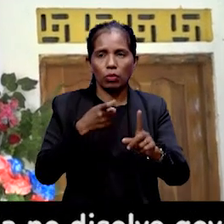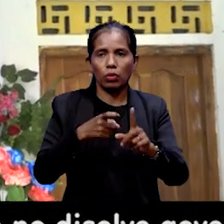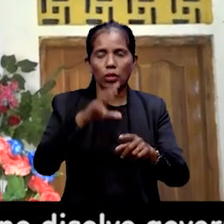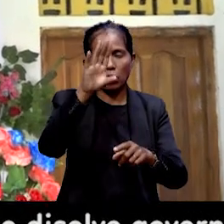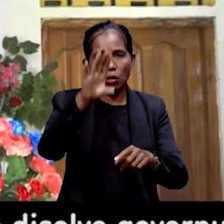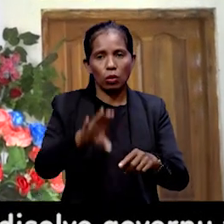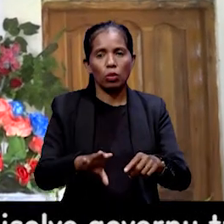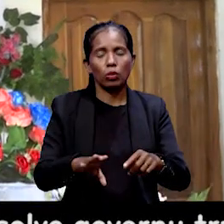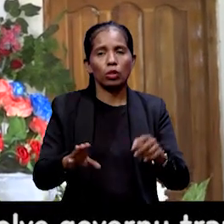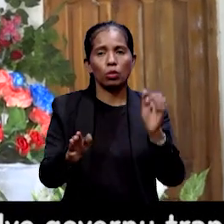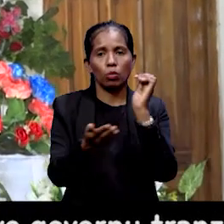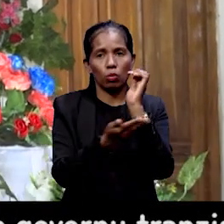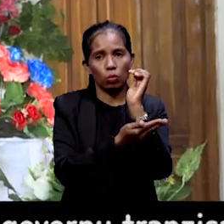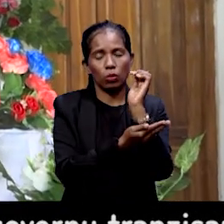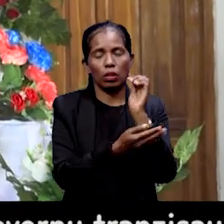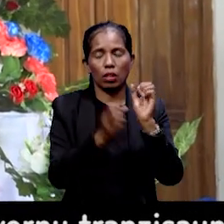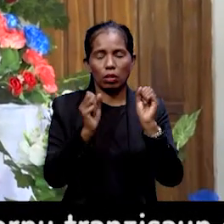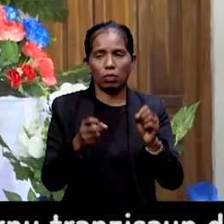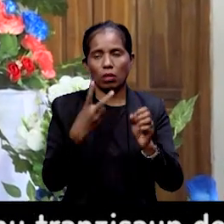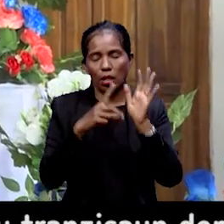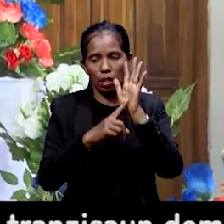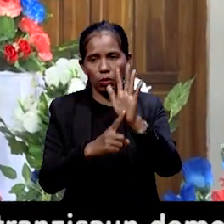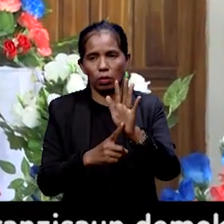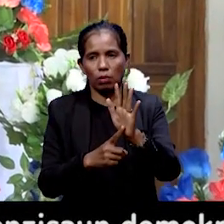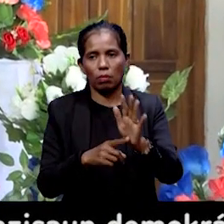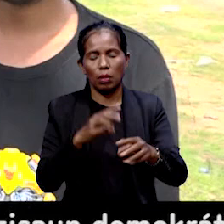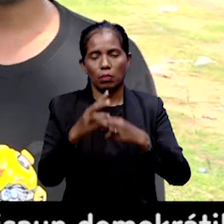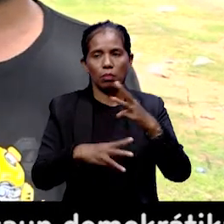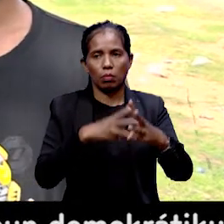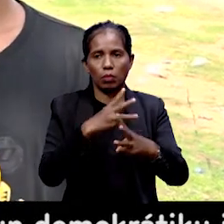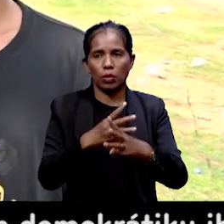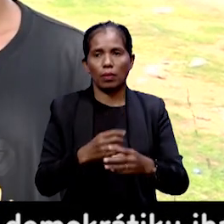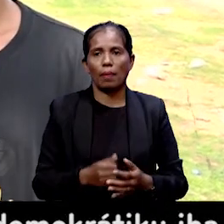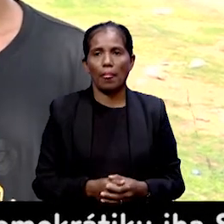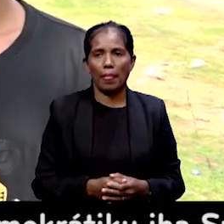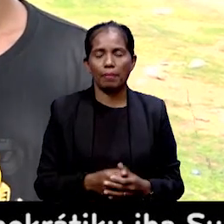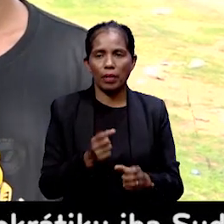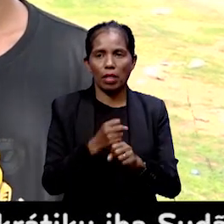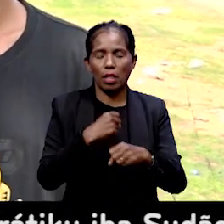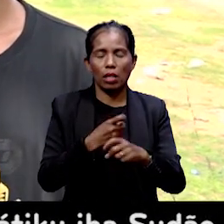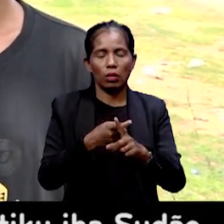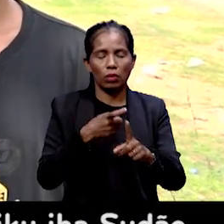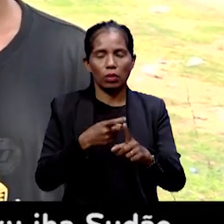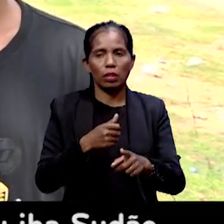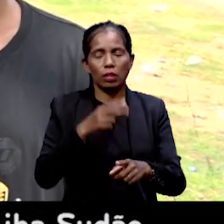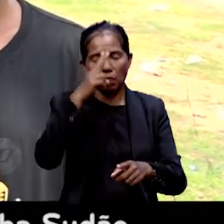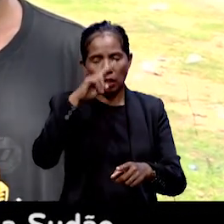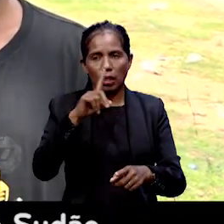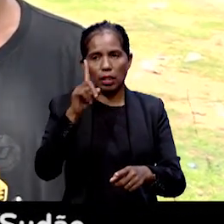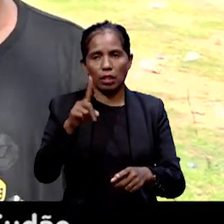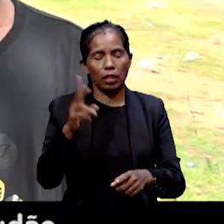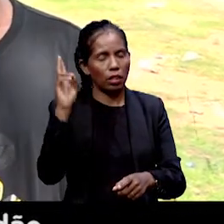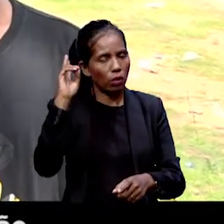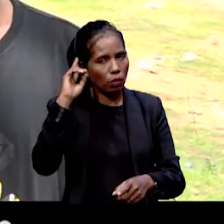fanu mundu ho ditaumatan ba akontesimentu sira iha Timor. Cruz ne hari husi Malaya dan arang Michel. Wangira ne rona kona